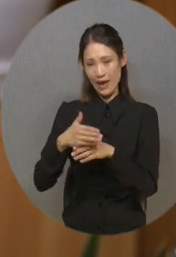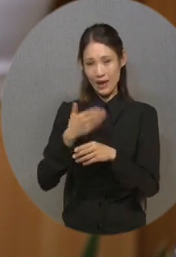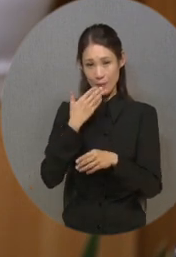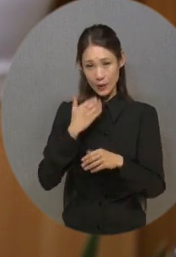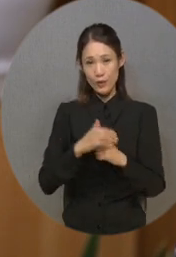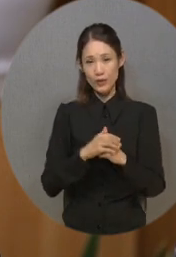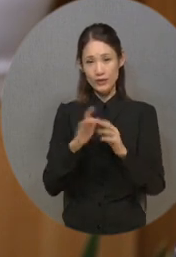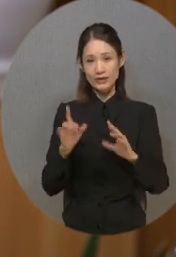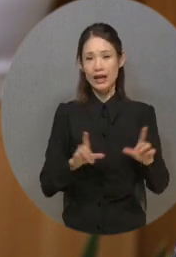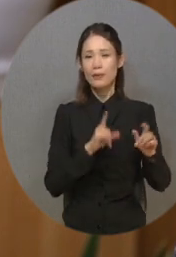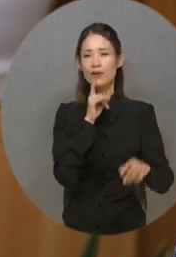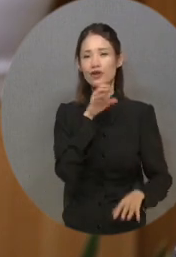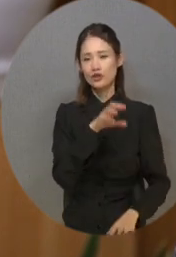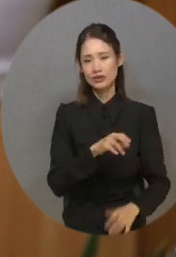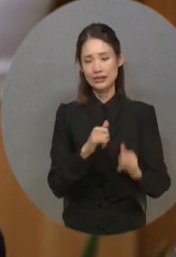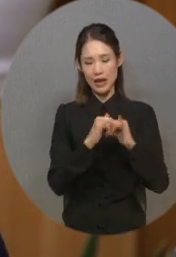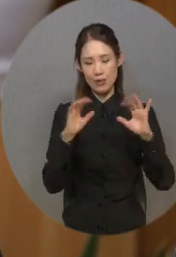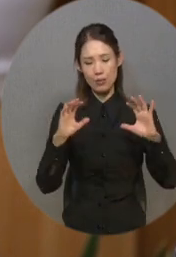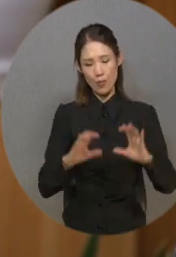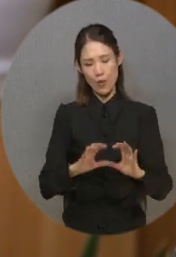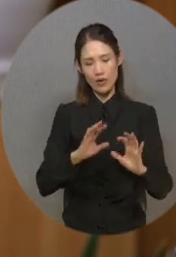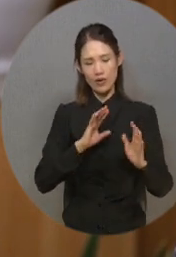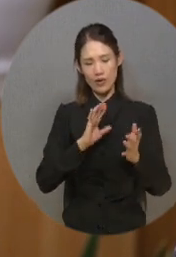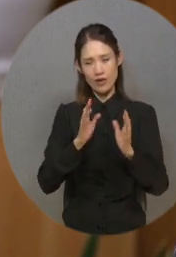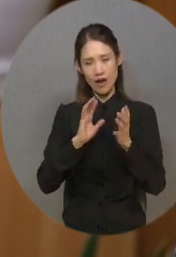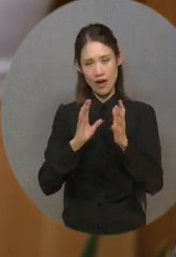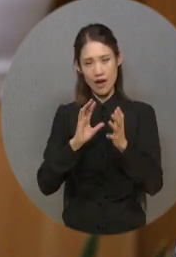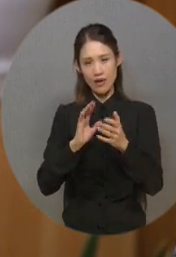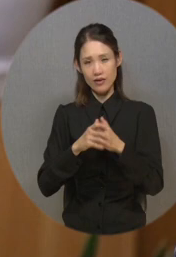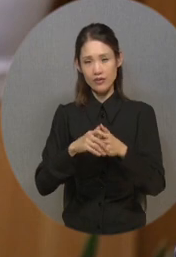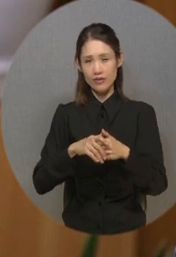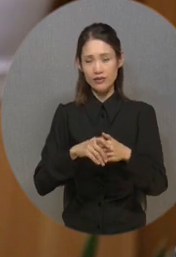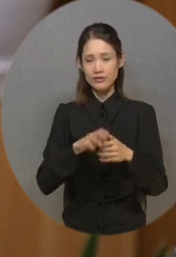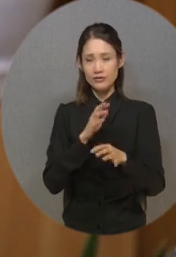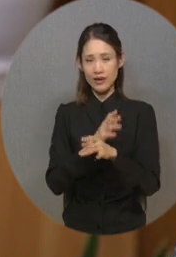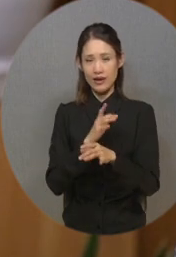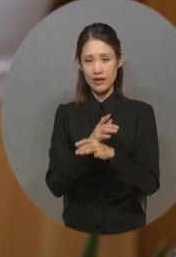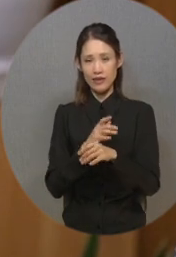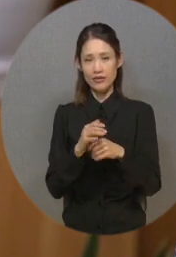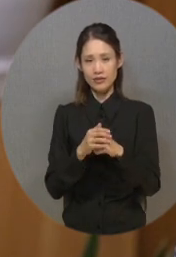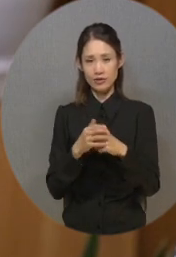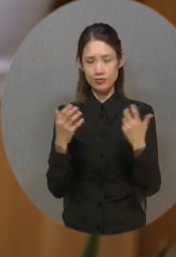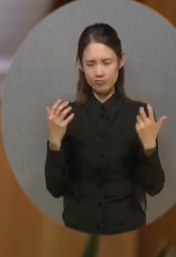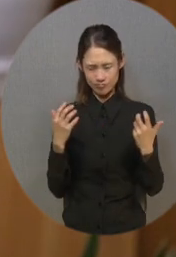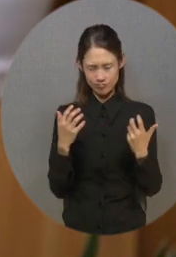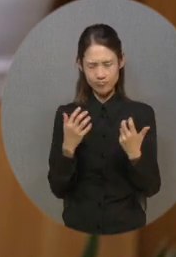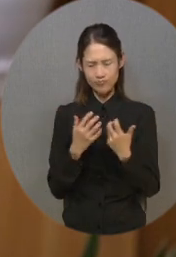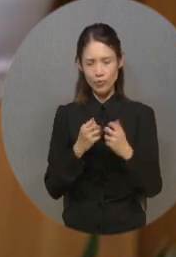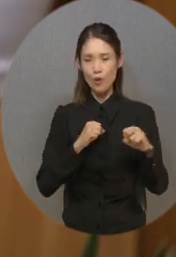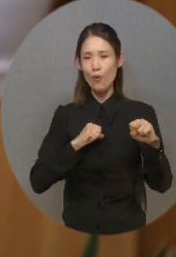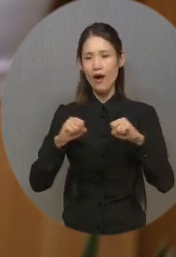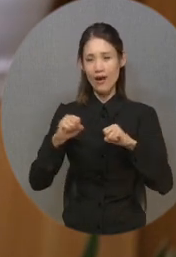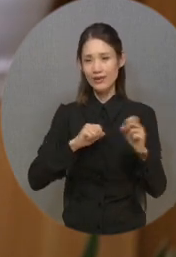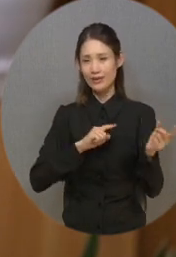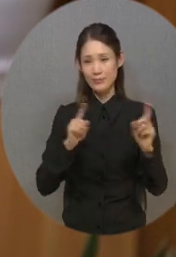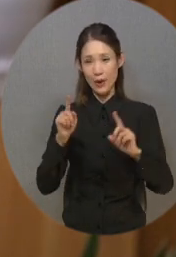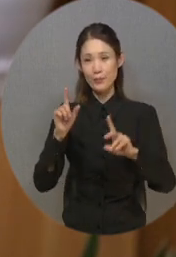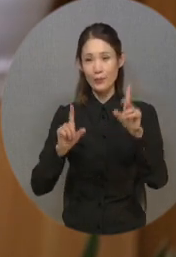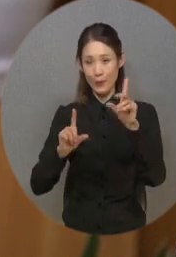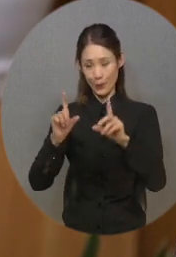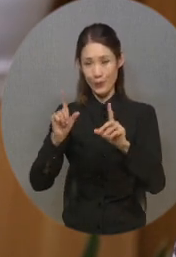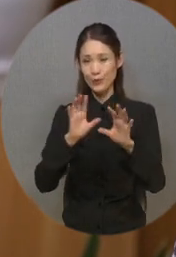현장과 그 사람이 모이고 떠들고 마시고 네. 먹고 네. 하는 네. 네. 그러한 좀 풍성한 네. 활력 있는 모습을 네. 네. 네. 이제